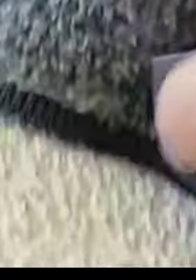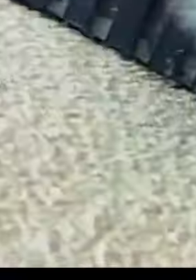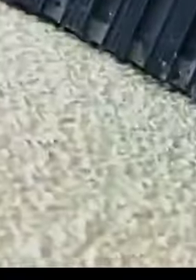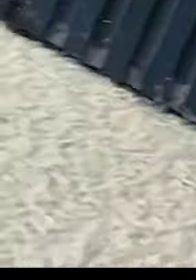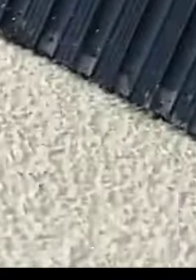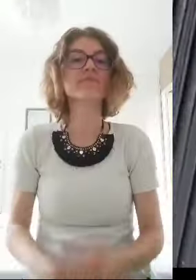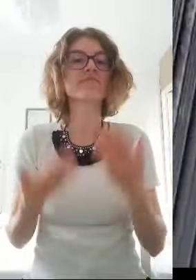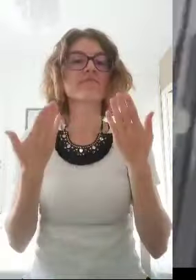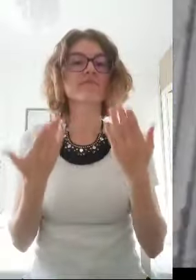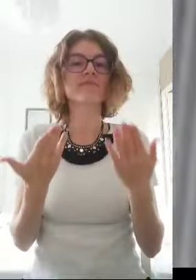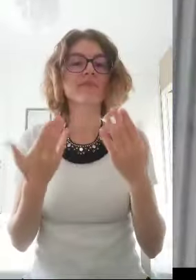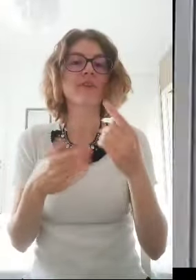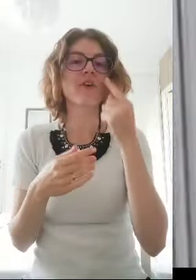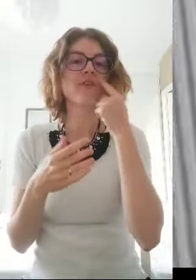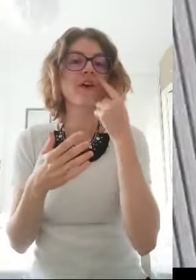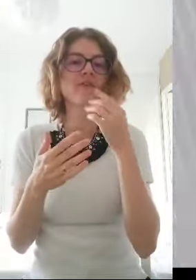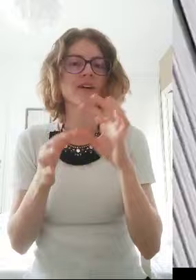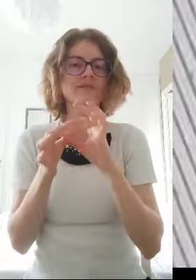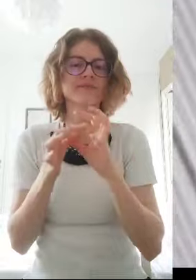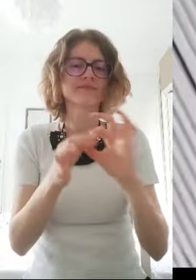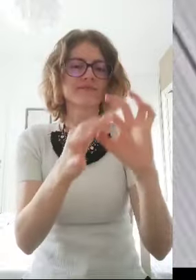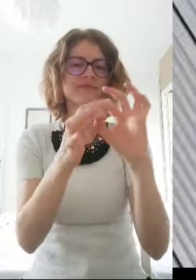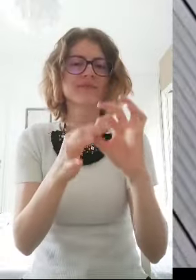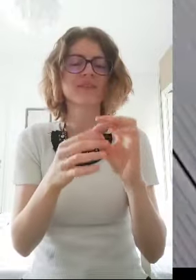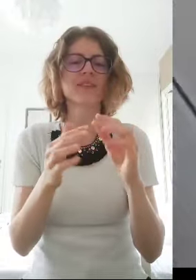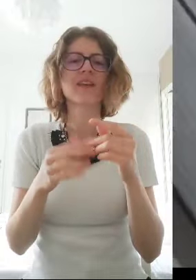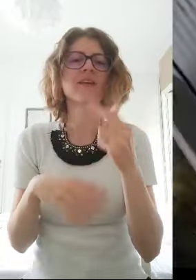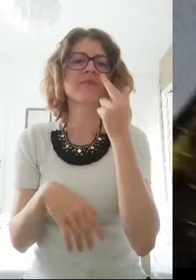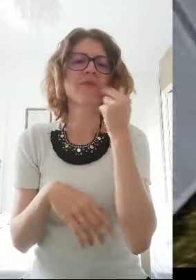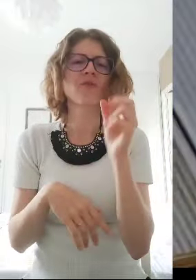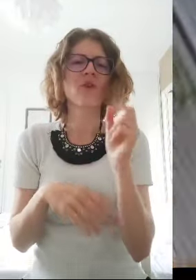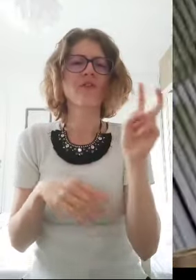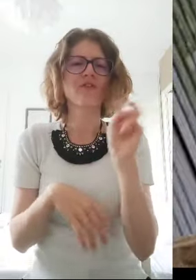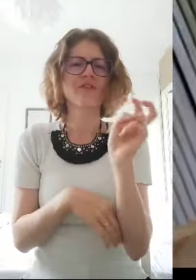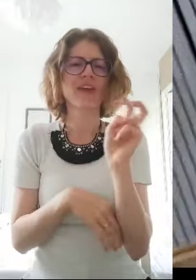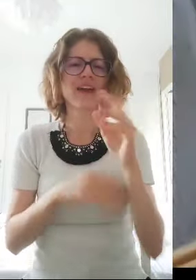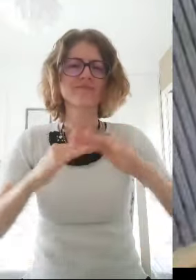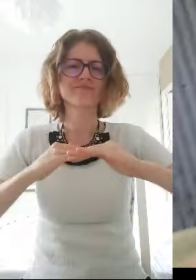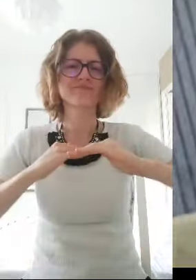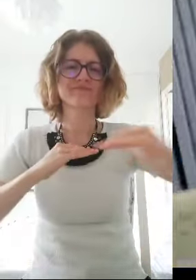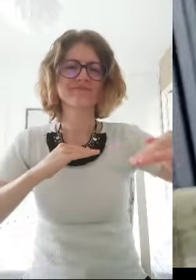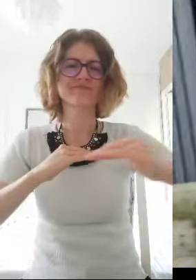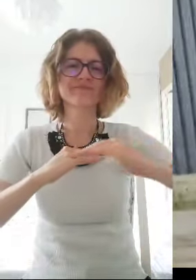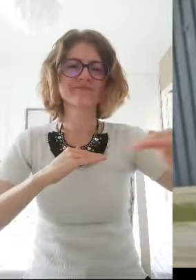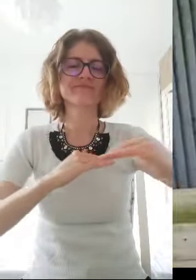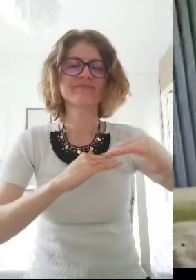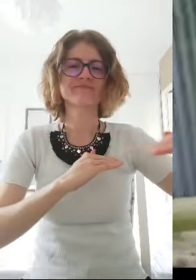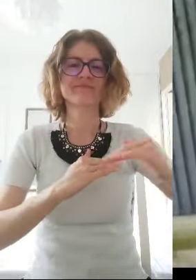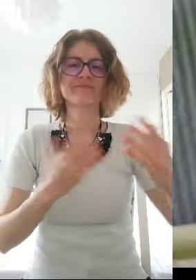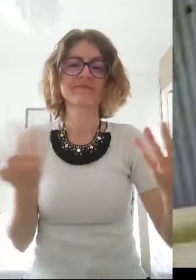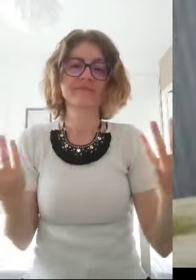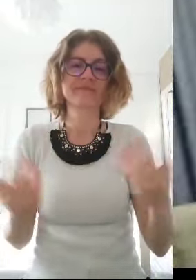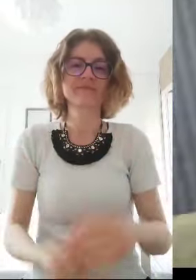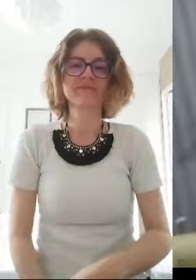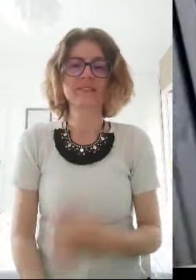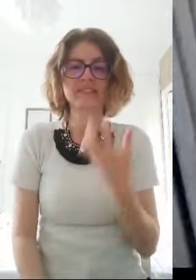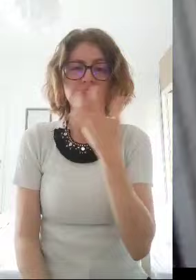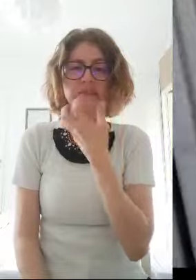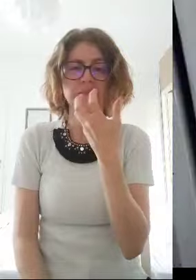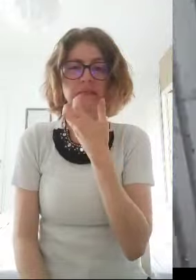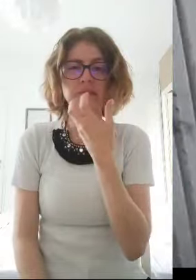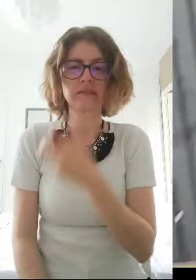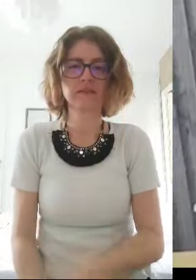parti. Alors, on va s'attaquer à la suite en allant ici. Et oui, parce que j'ai